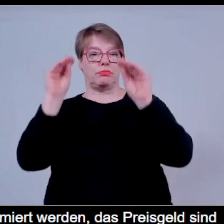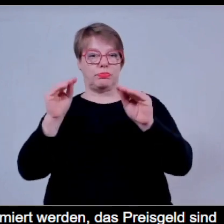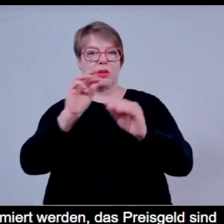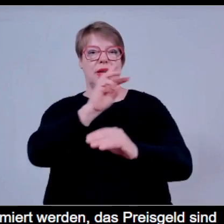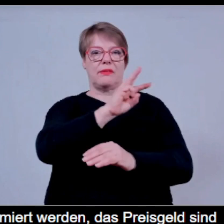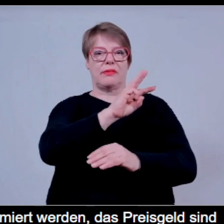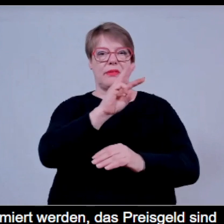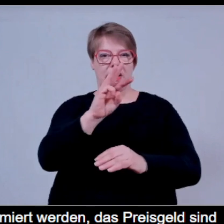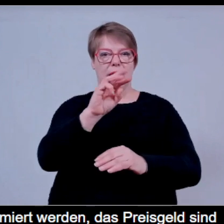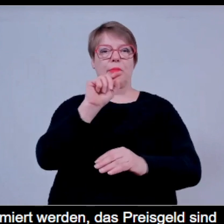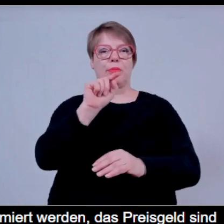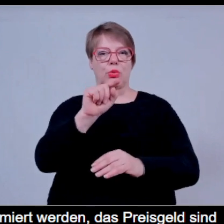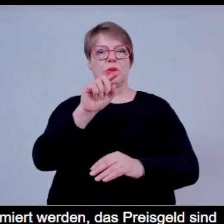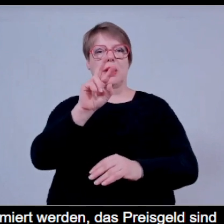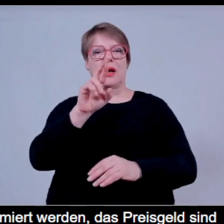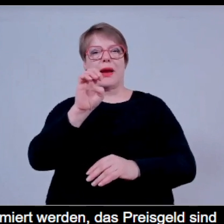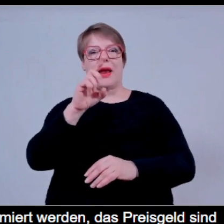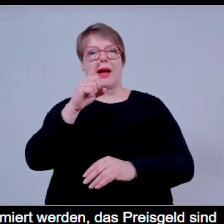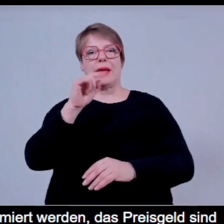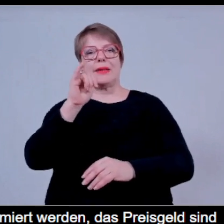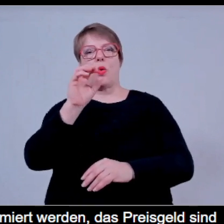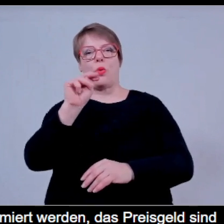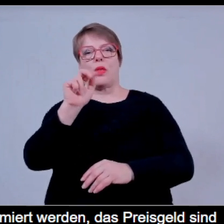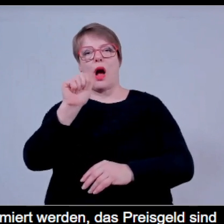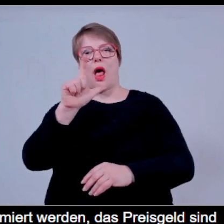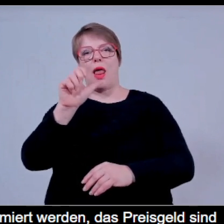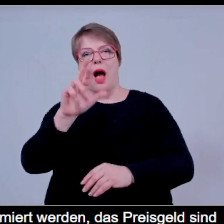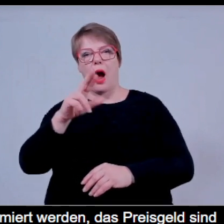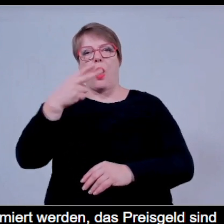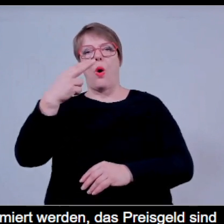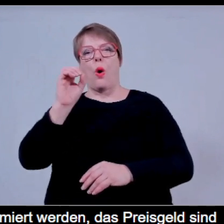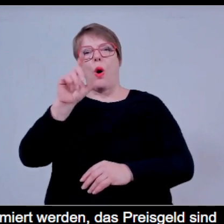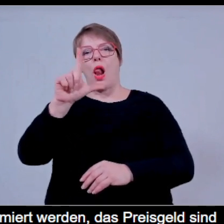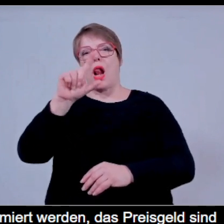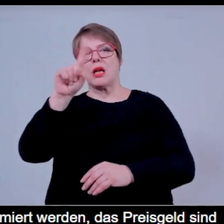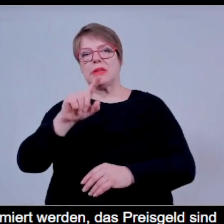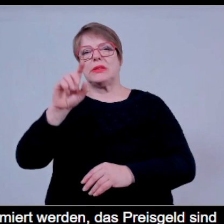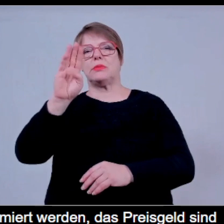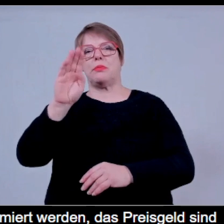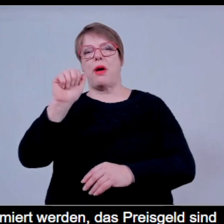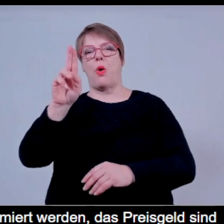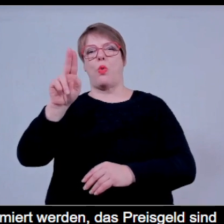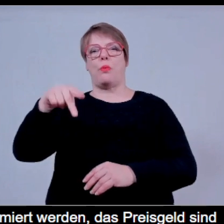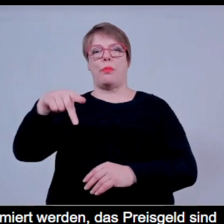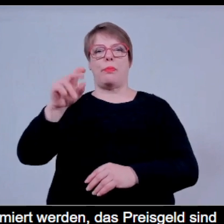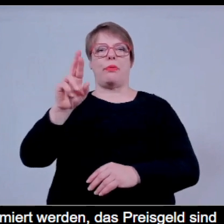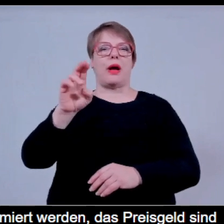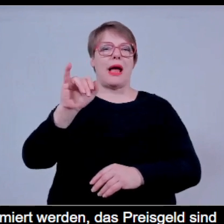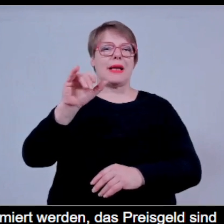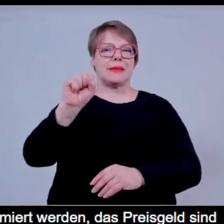Paragraf 201a für angespannten Wohnungsmarkt. Jetzt kommt das